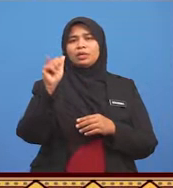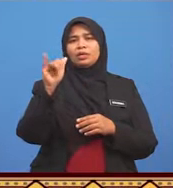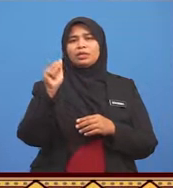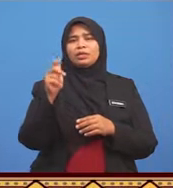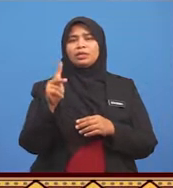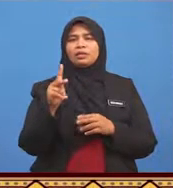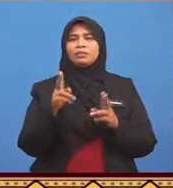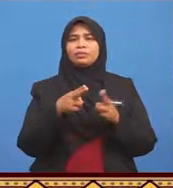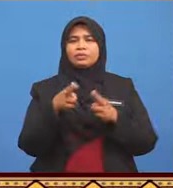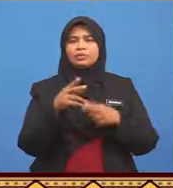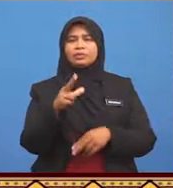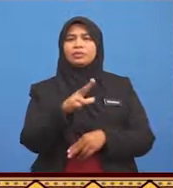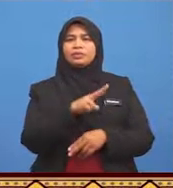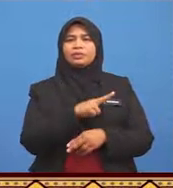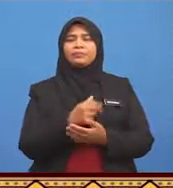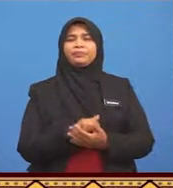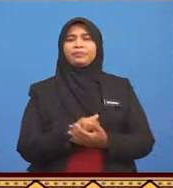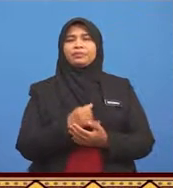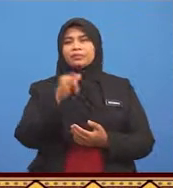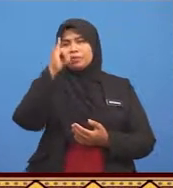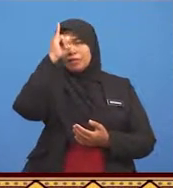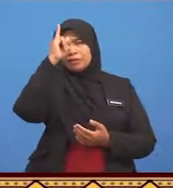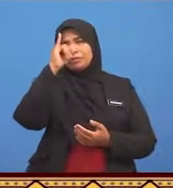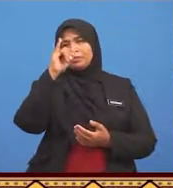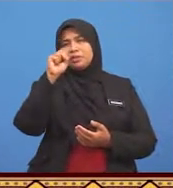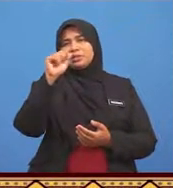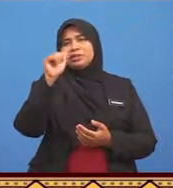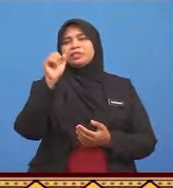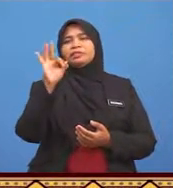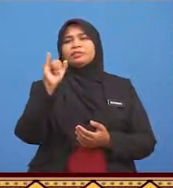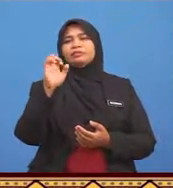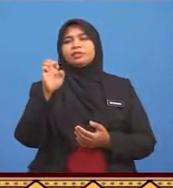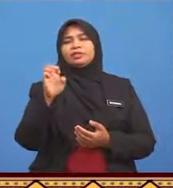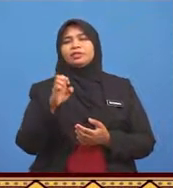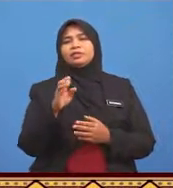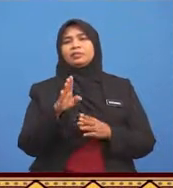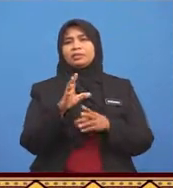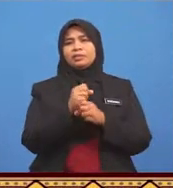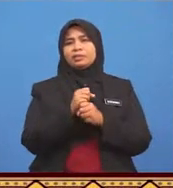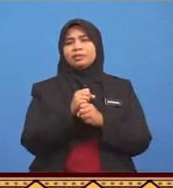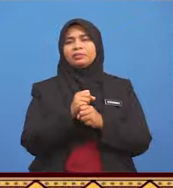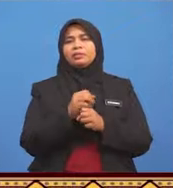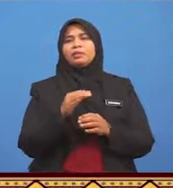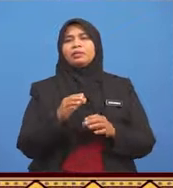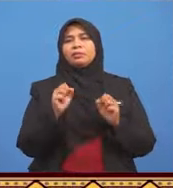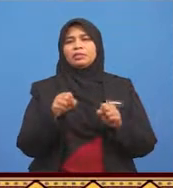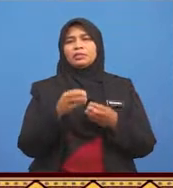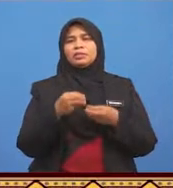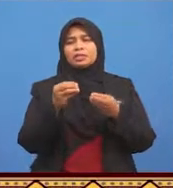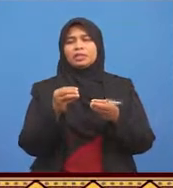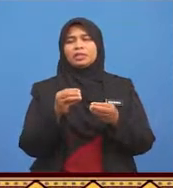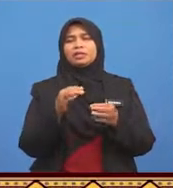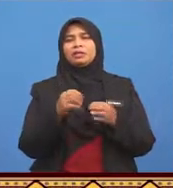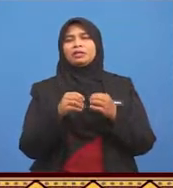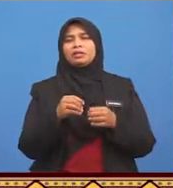Imam Asy-Syafi'i berpendapat harta tersebut boleh diserahkan setelah anak itu baligh dan